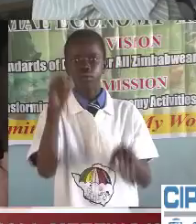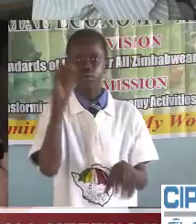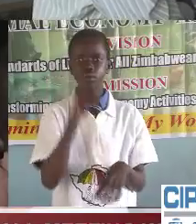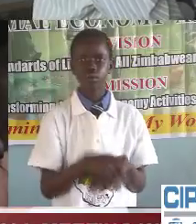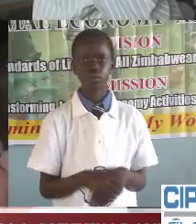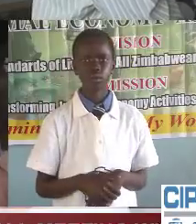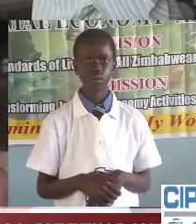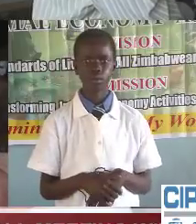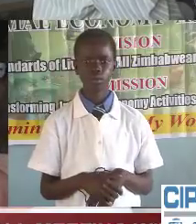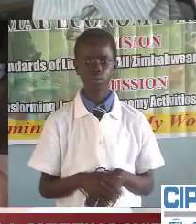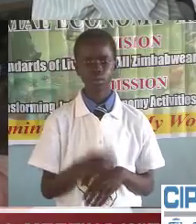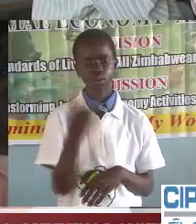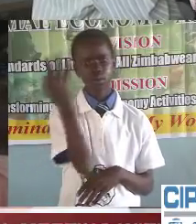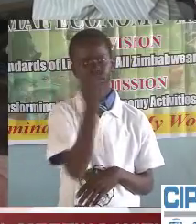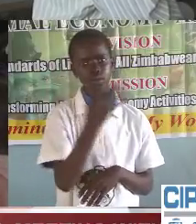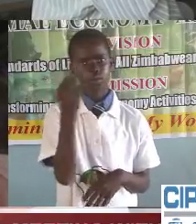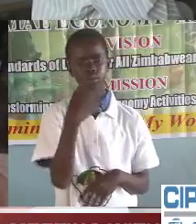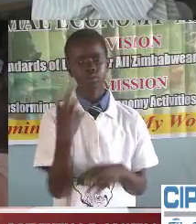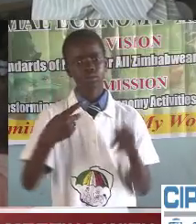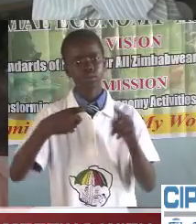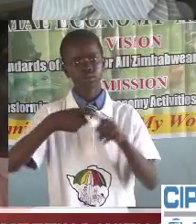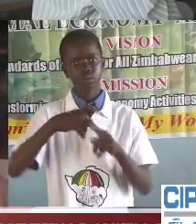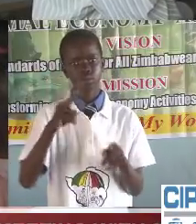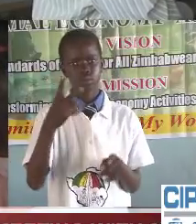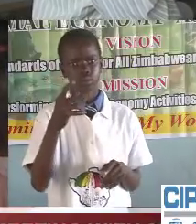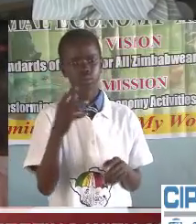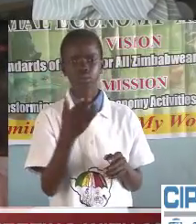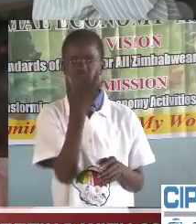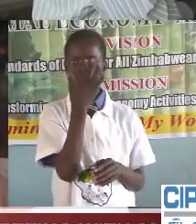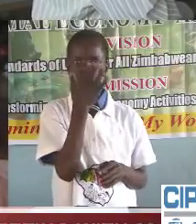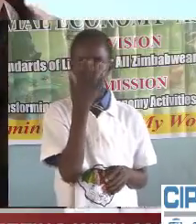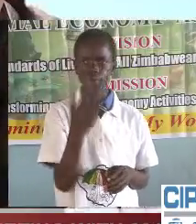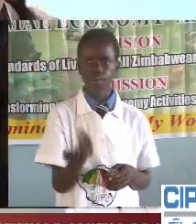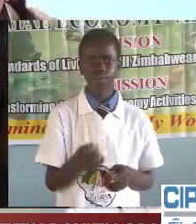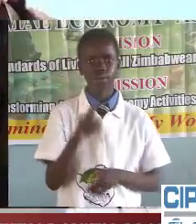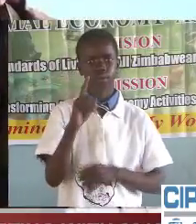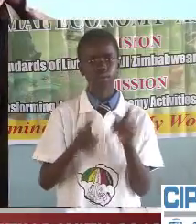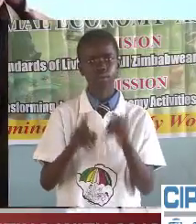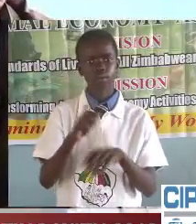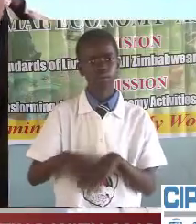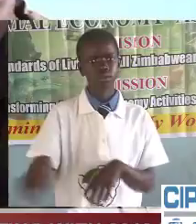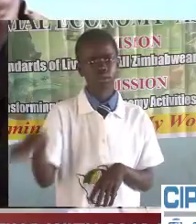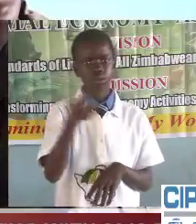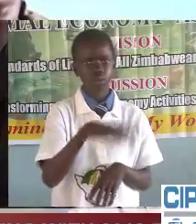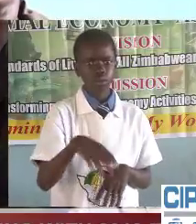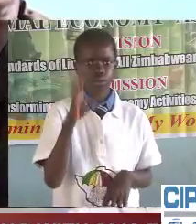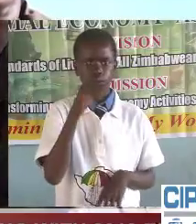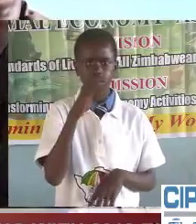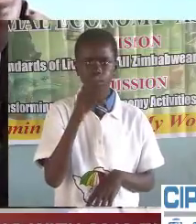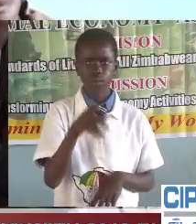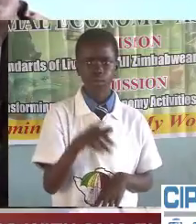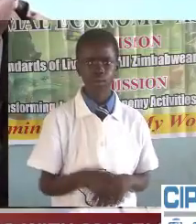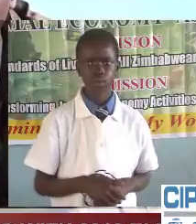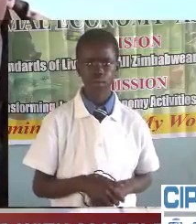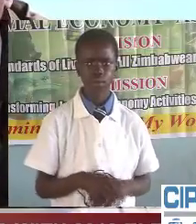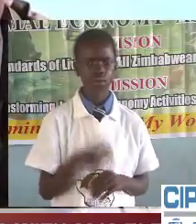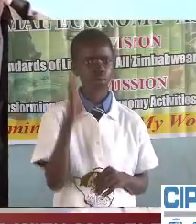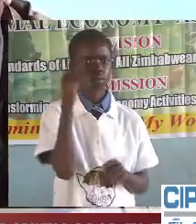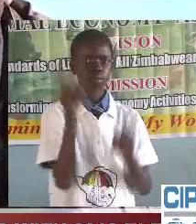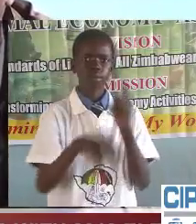kuda ne$2 kana ne2 kg yesugar kana kuti nechisupa. Saka ini ndinoti kana tichinoenda